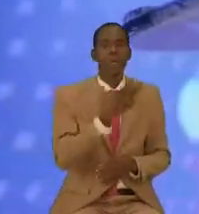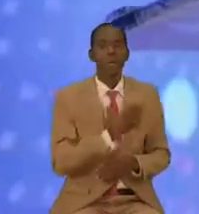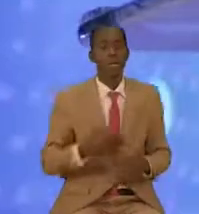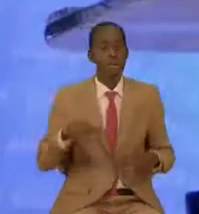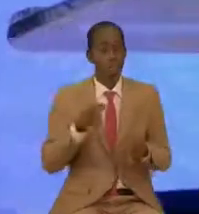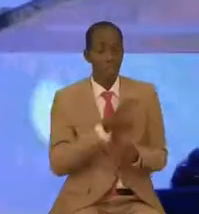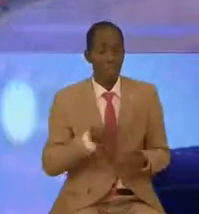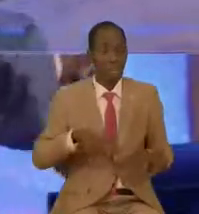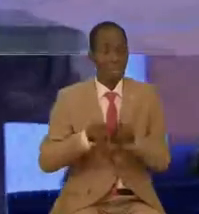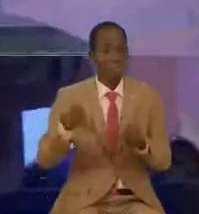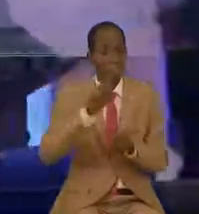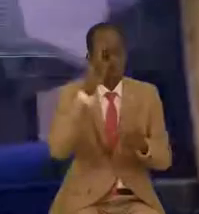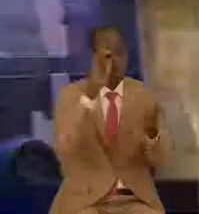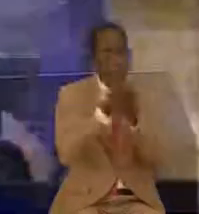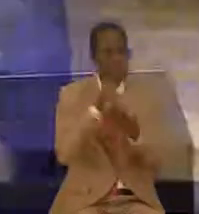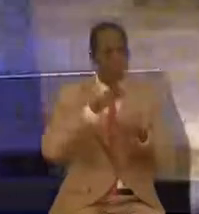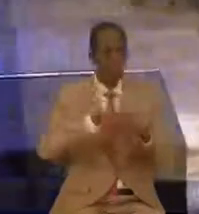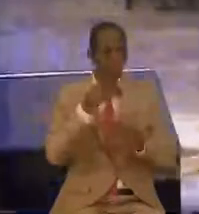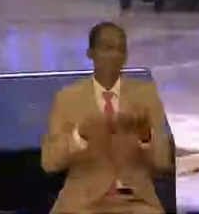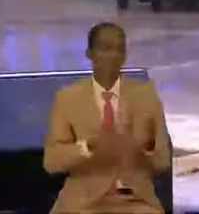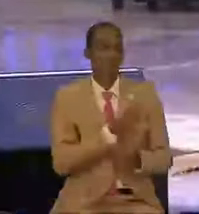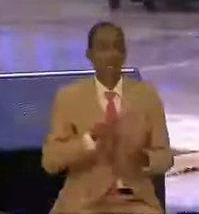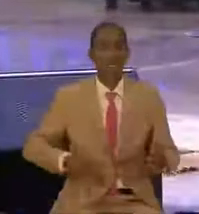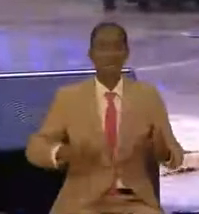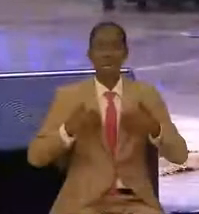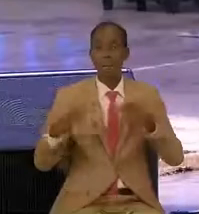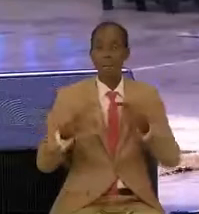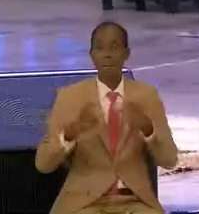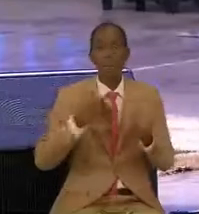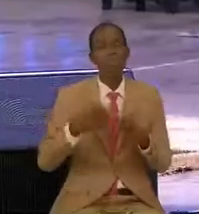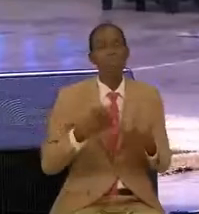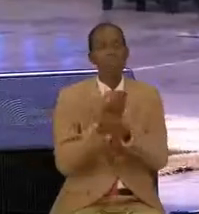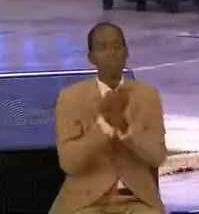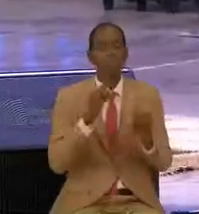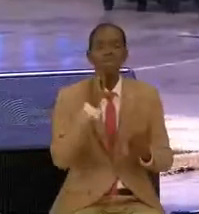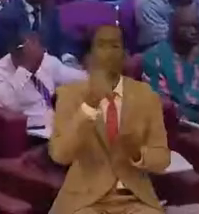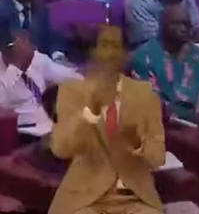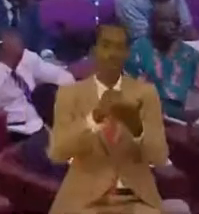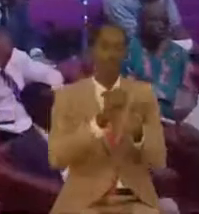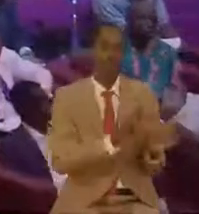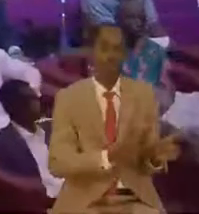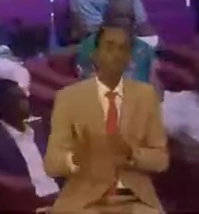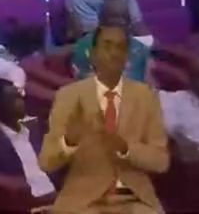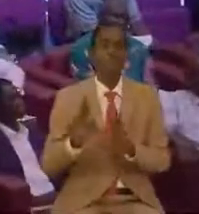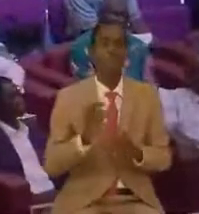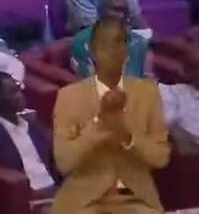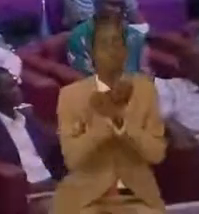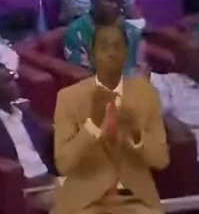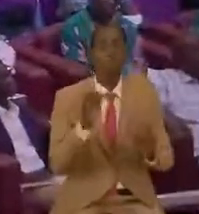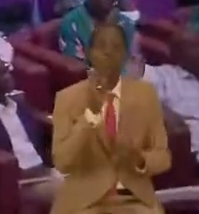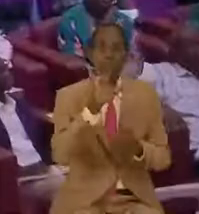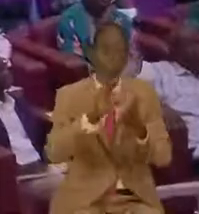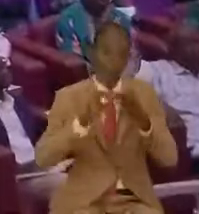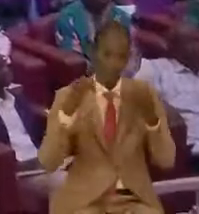prêchons Christ. Et nous croyons à ce que Christ a fait. Et si tu crois à ce qu'il a fait, vous serez